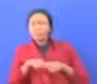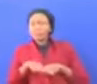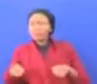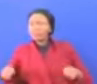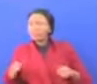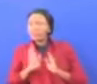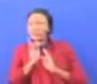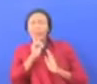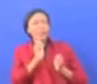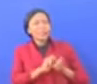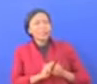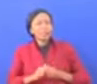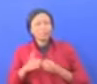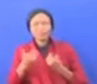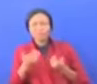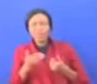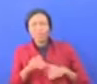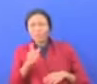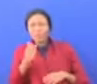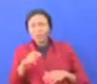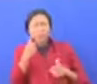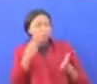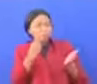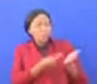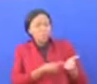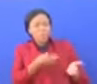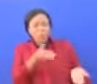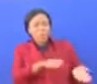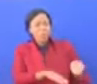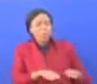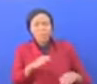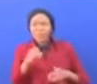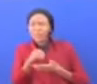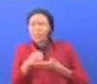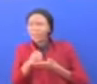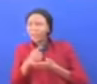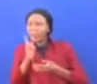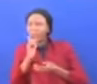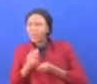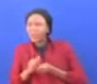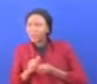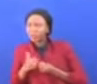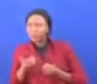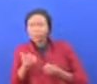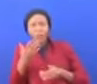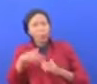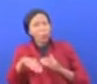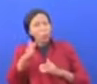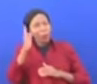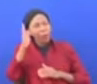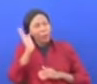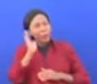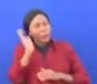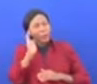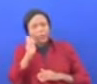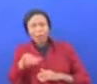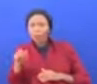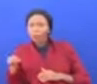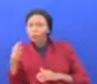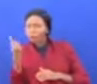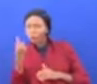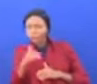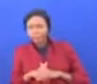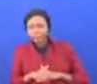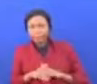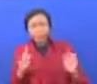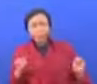70? Anakuonyesha makaburi, mikahawa na kila kitu. Kwa nadhani muende mwasikilize watu, na mgoro umesimama kidogo baada